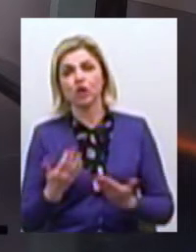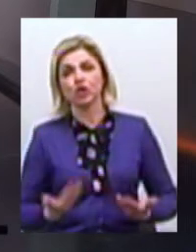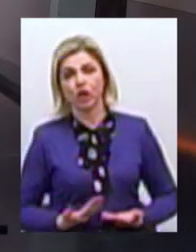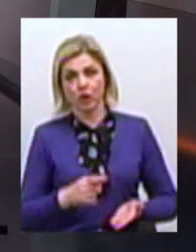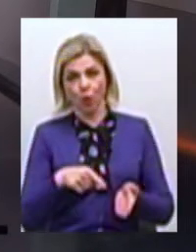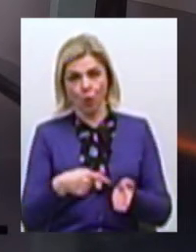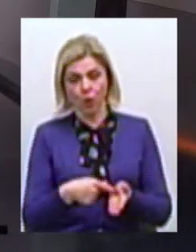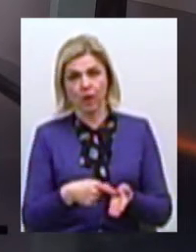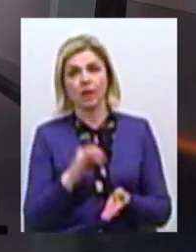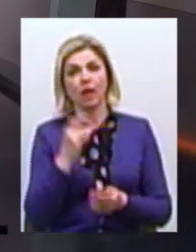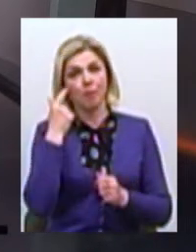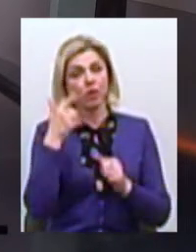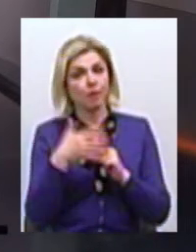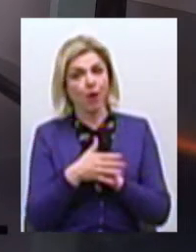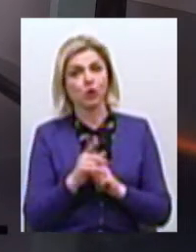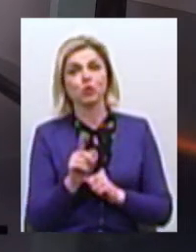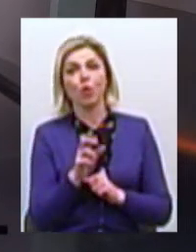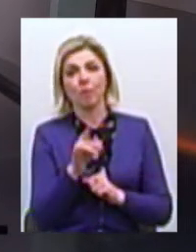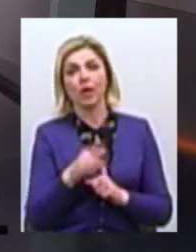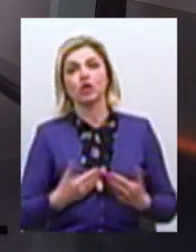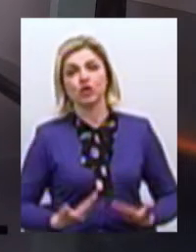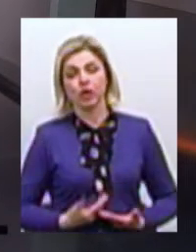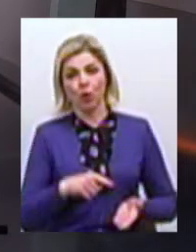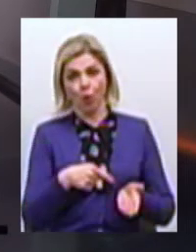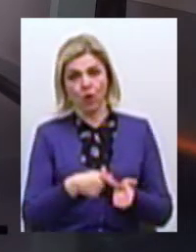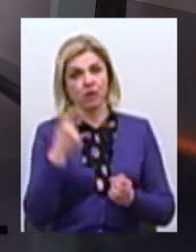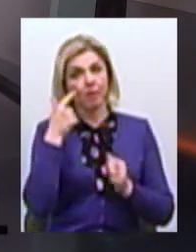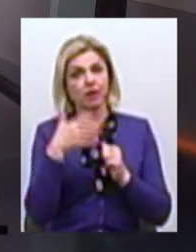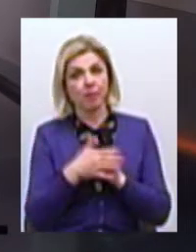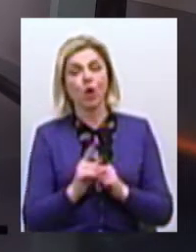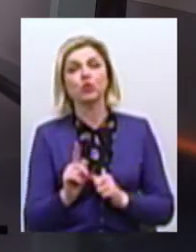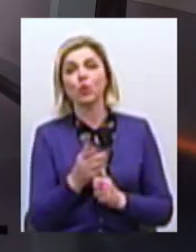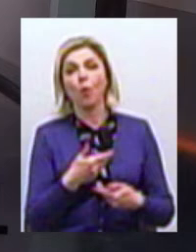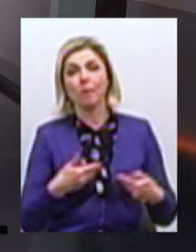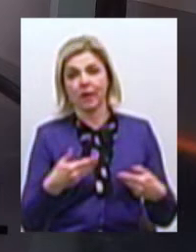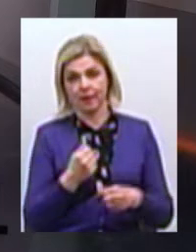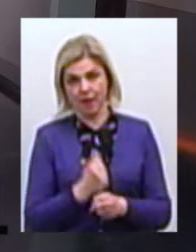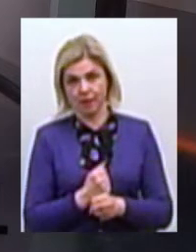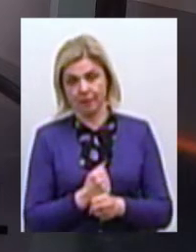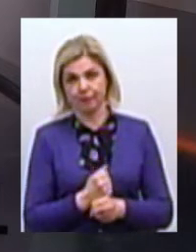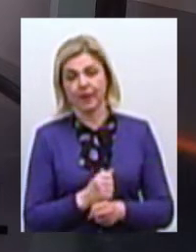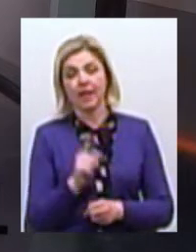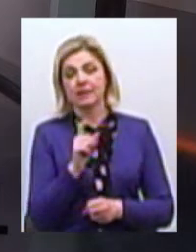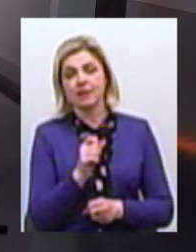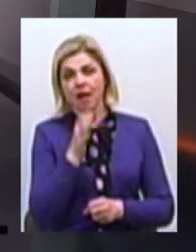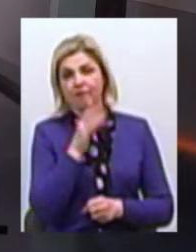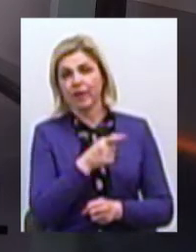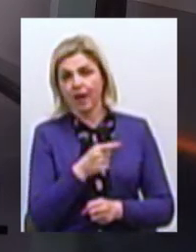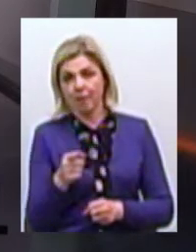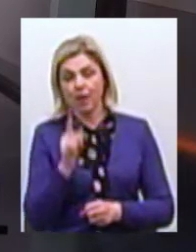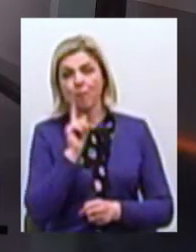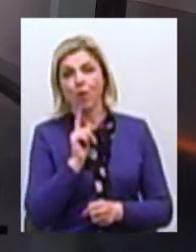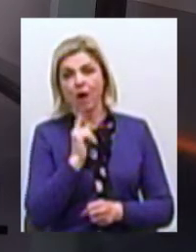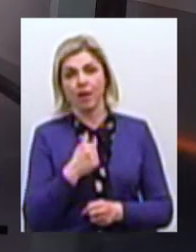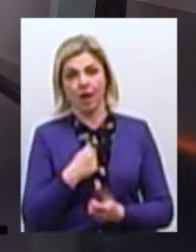и для того, чтобы жители города понимали, что мы делаем. Значит, за время, пока я на